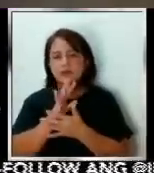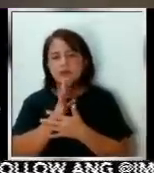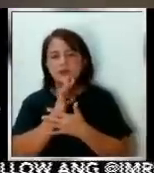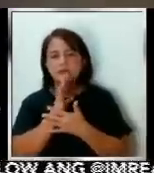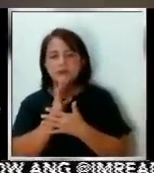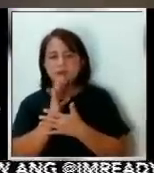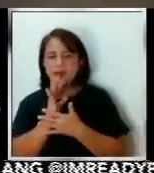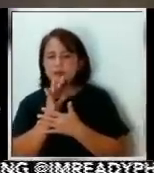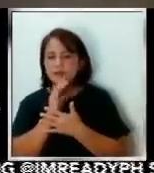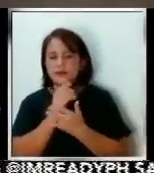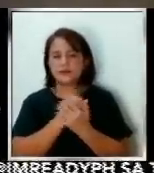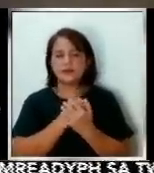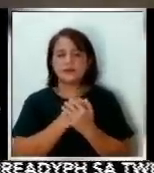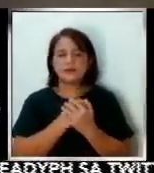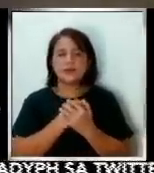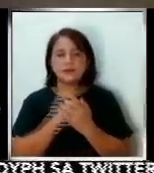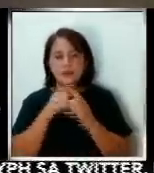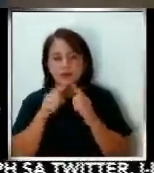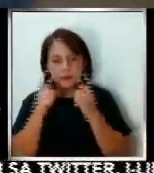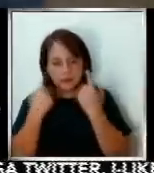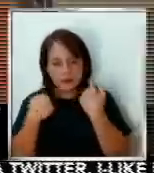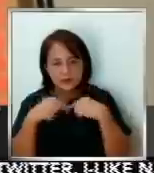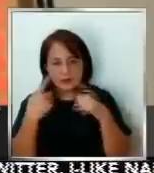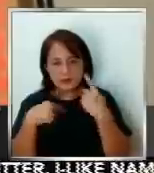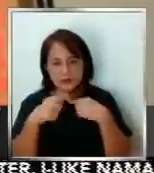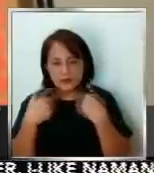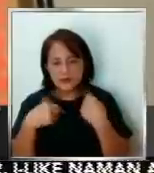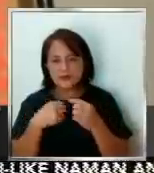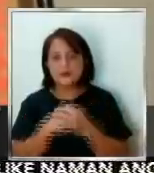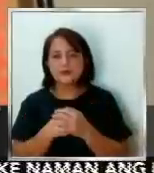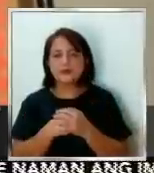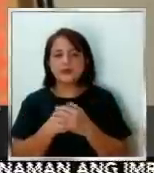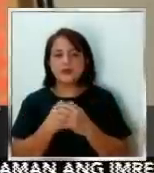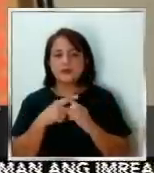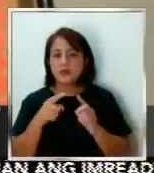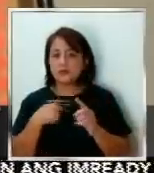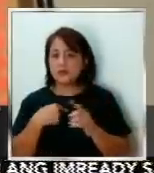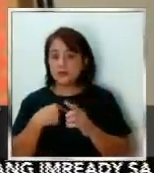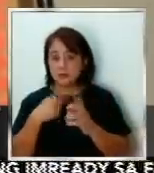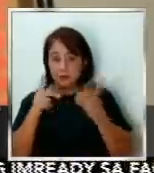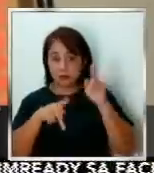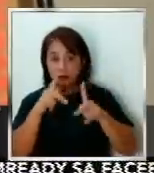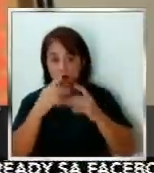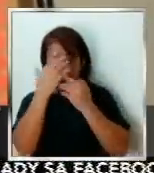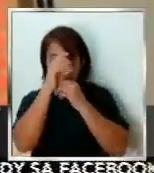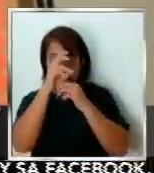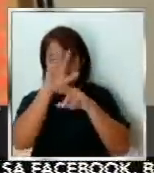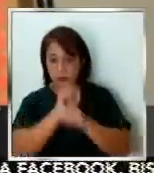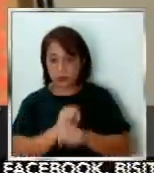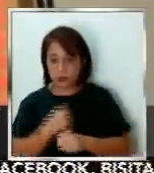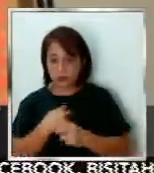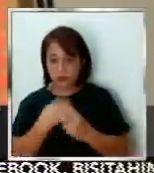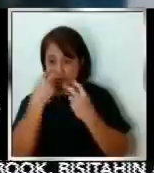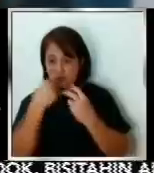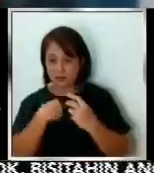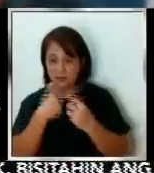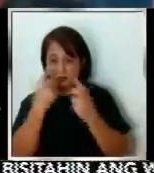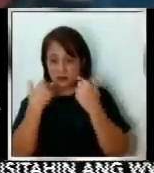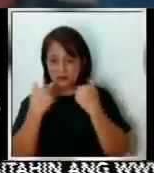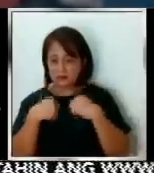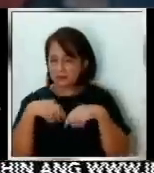Ako yung umiiyak, ika nga. So, siyempre, hindi sana yung tao na makita akong ganun. Pwede pala, sabi nila, pwede